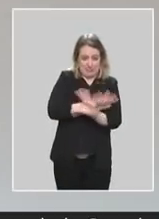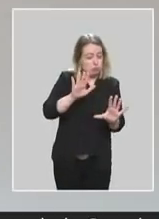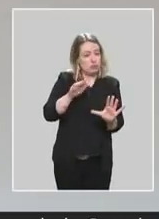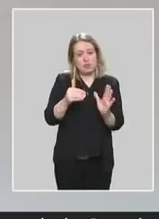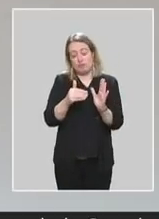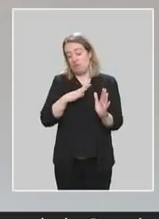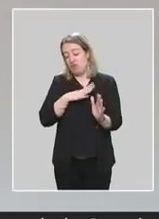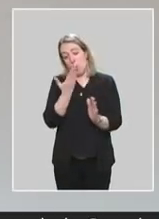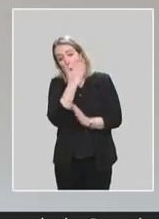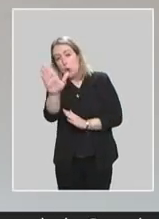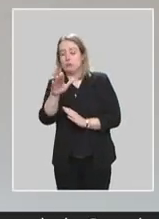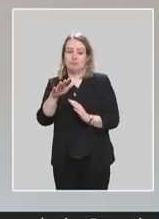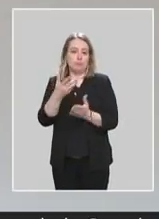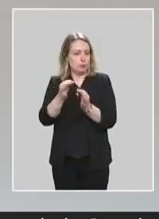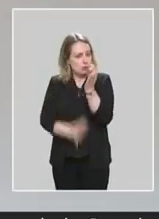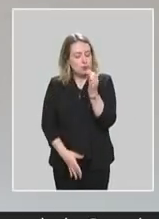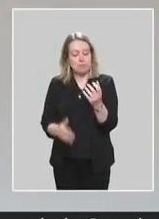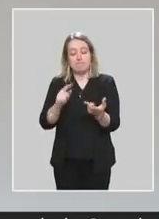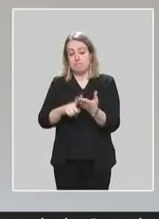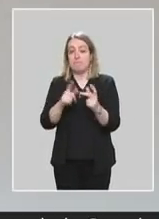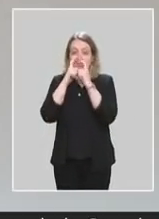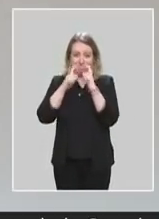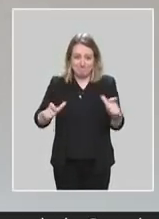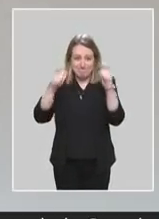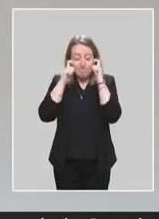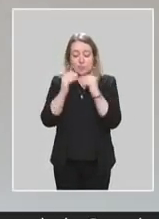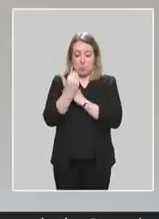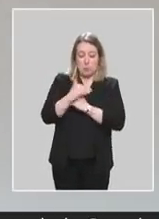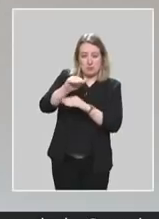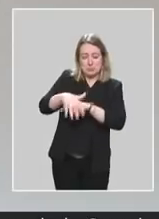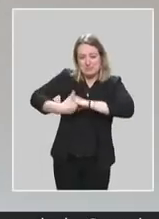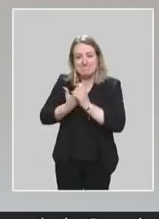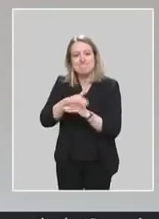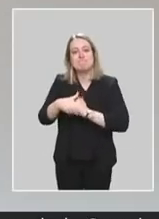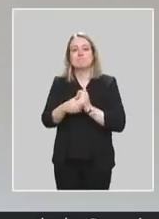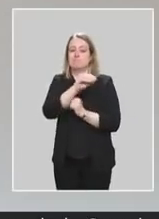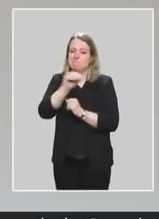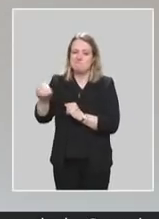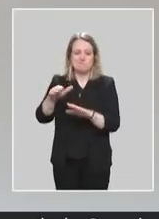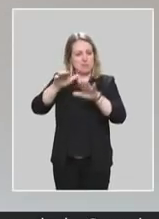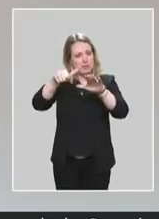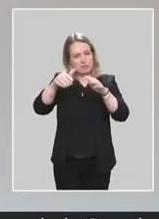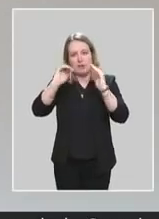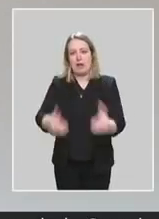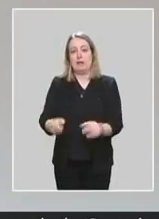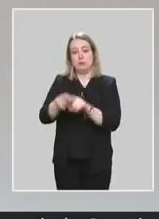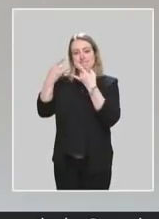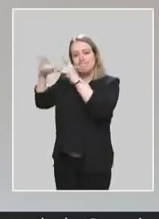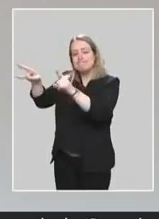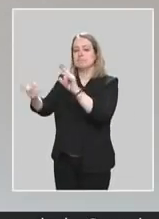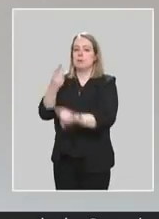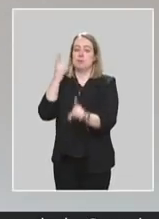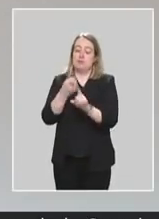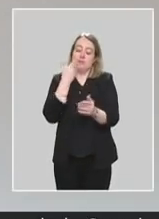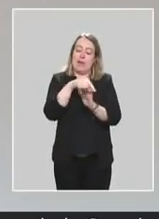parler des gestes barrières, du masque et de l'aération. Des mesures simples qu'il appartient à chacun d'entre nous de respecter